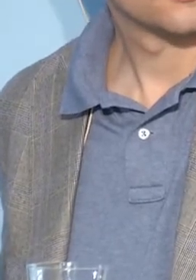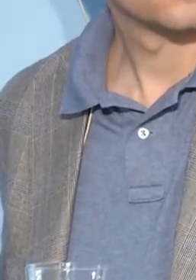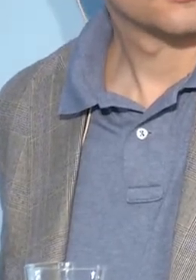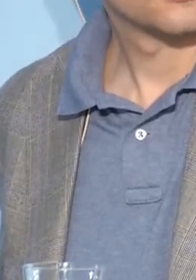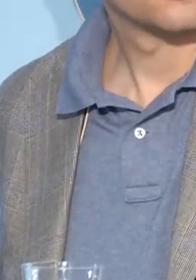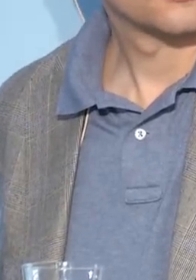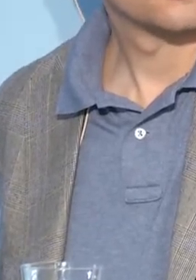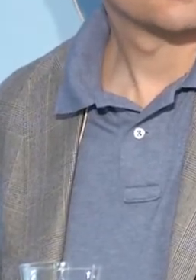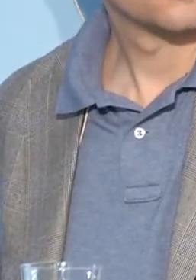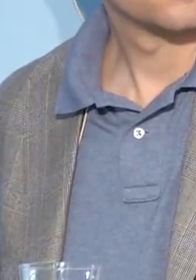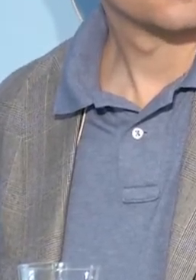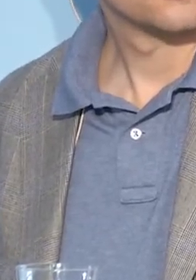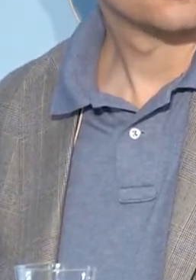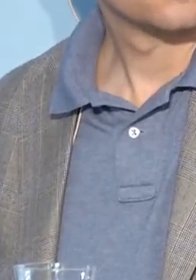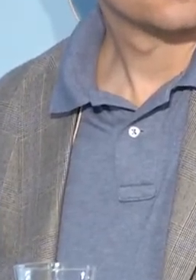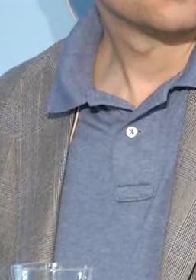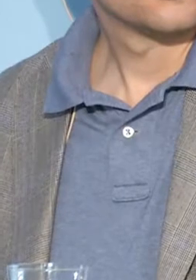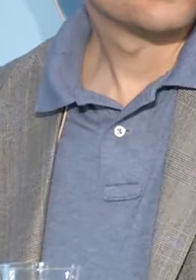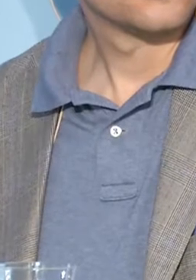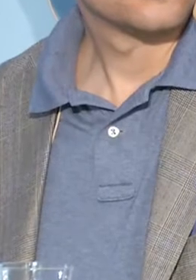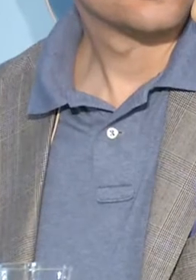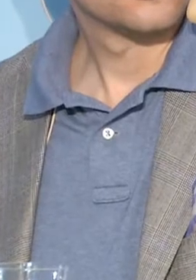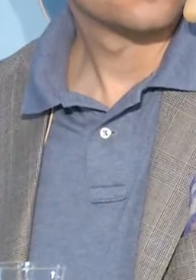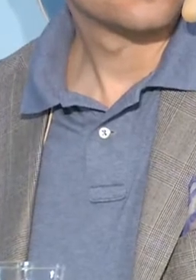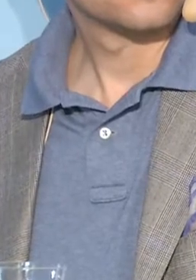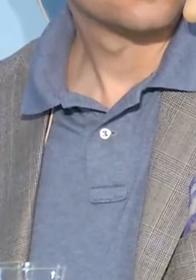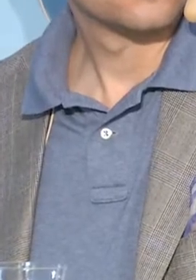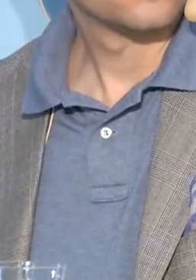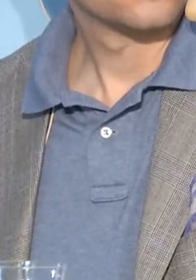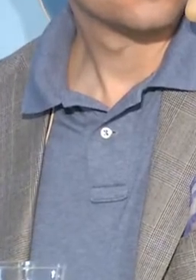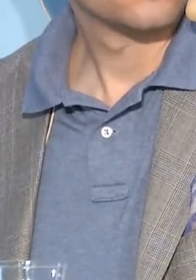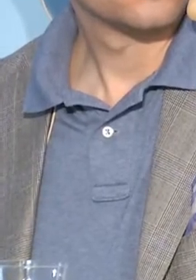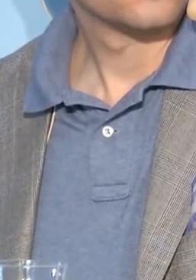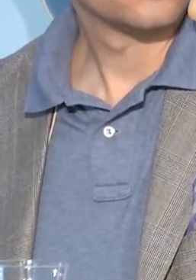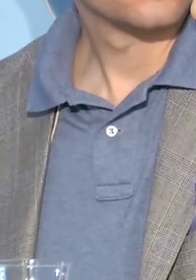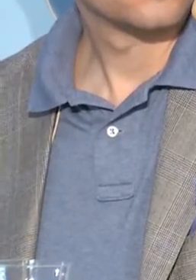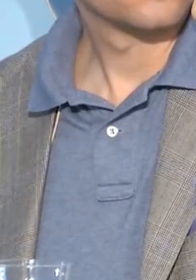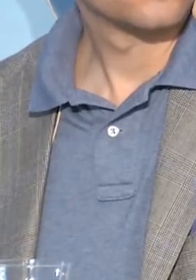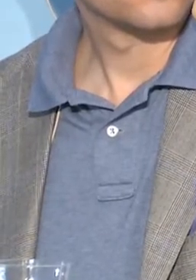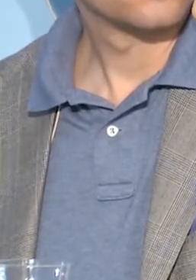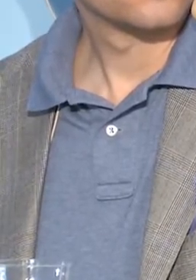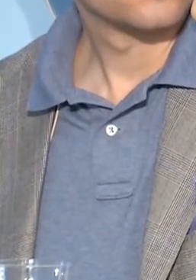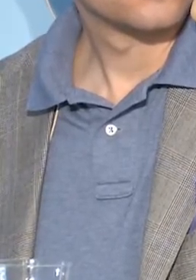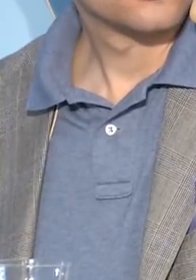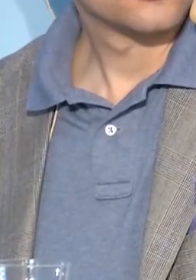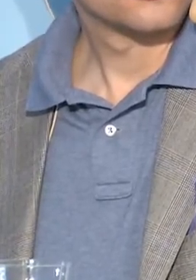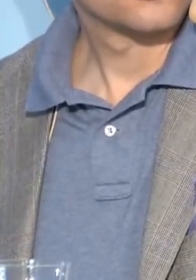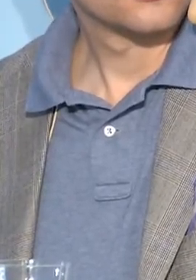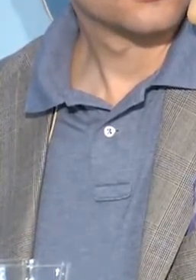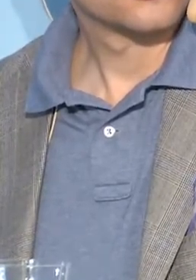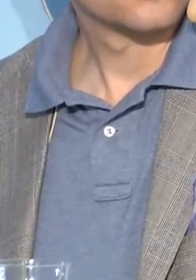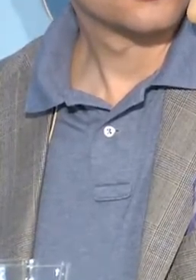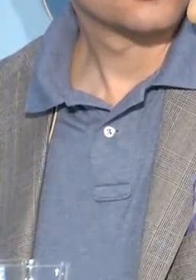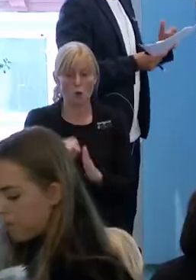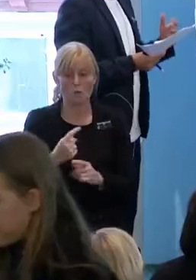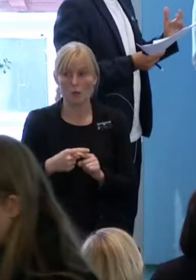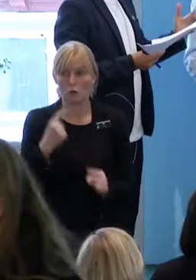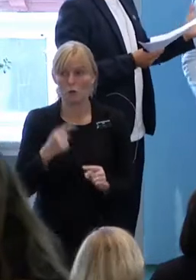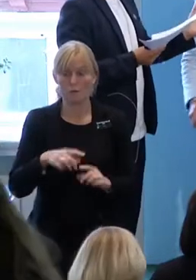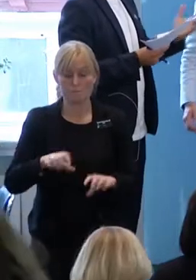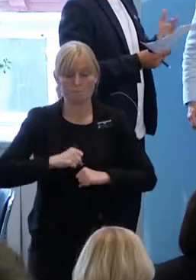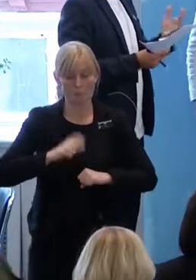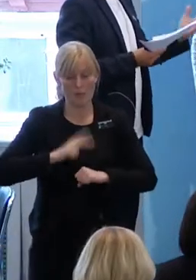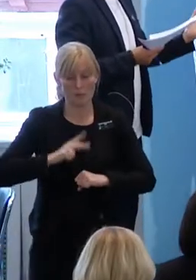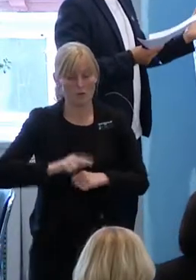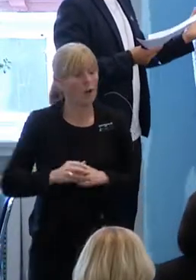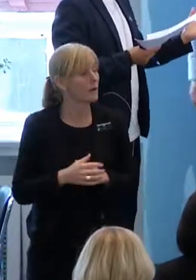som du säger. Så liksom, avvägningsansvaret det har vi, och det måste vi ta. Och ibland kanske vi måste ta det lite tydligare. För